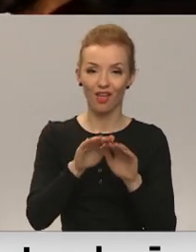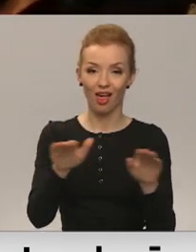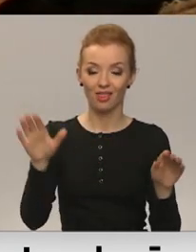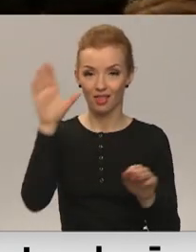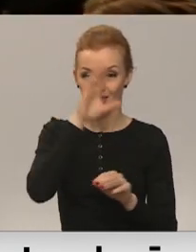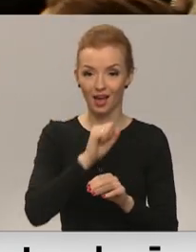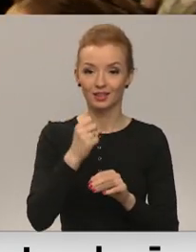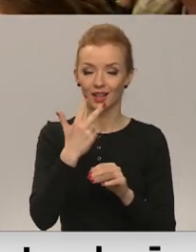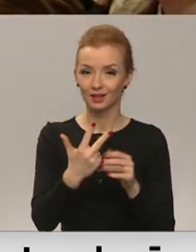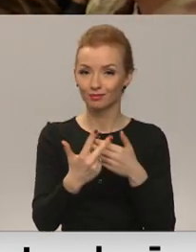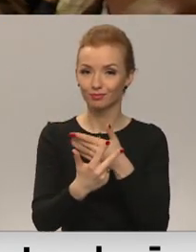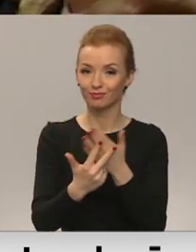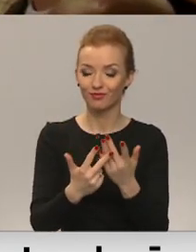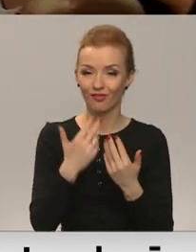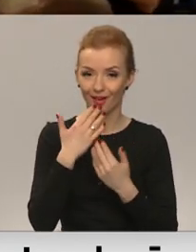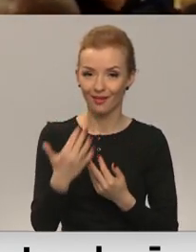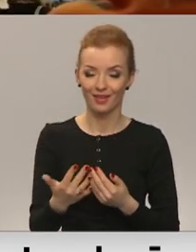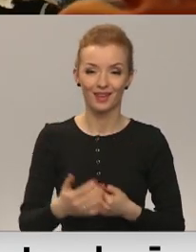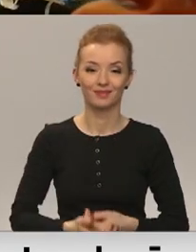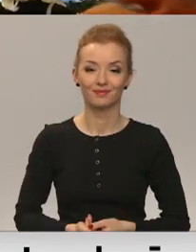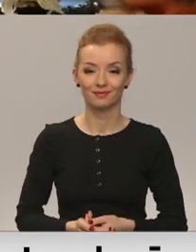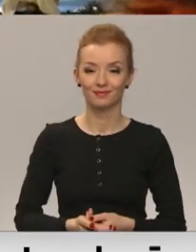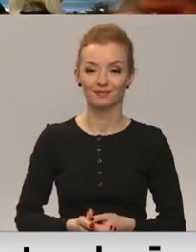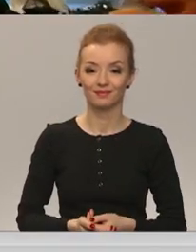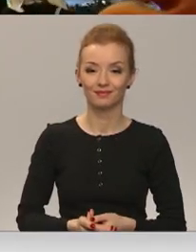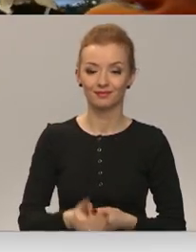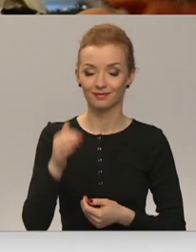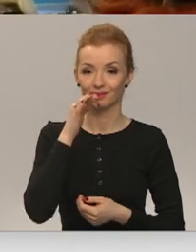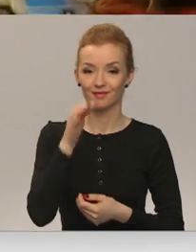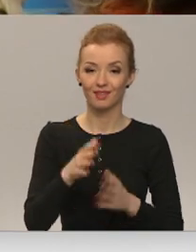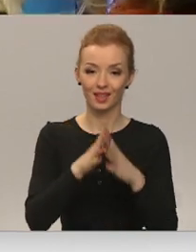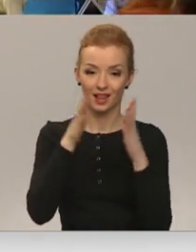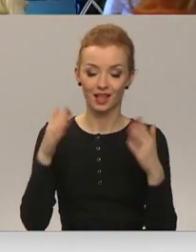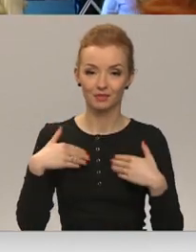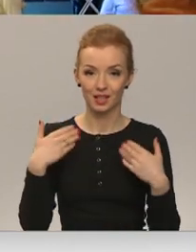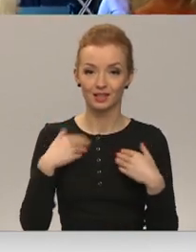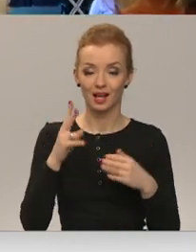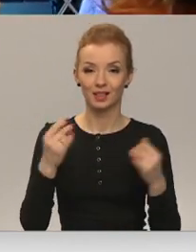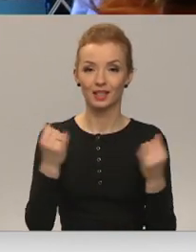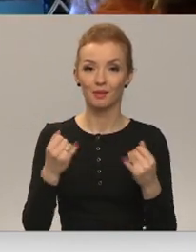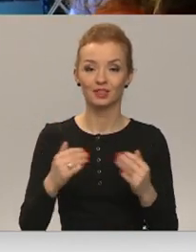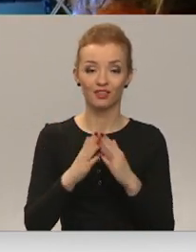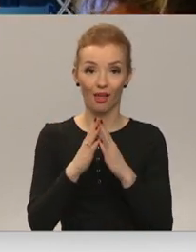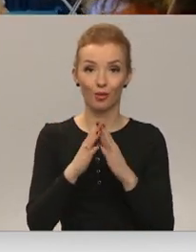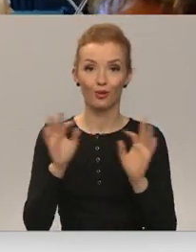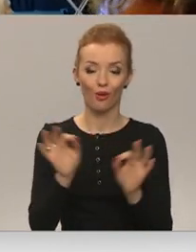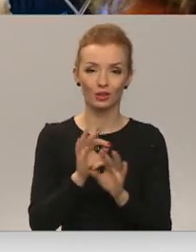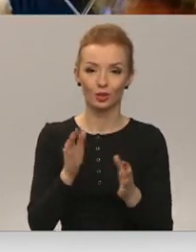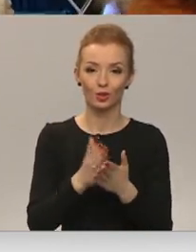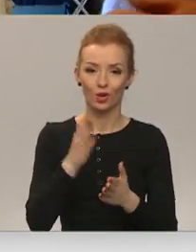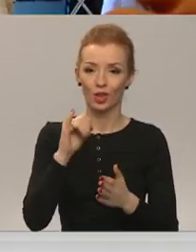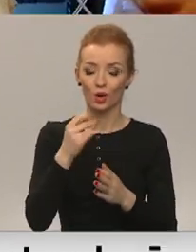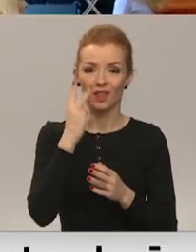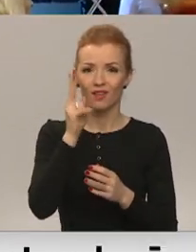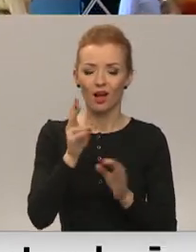visās trijās valodās. Liels prieks, ka beidzot Ziemassvētku koncerts notika, jo divus gadus nekādu pasākumu